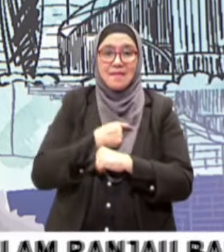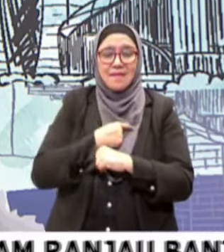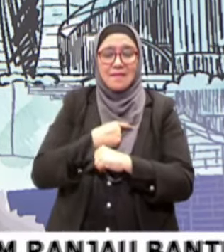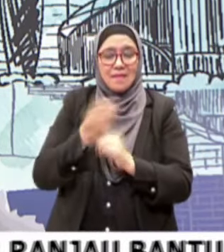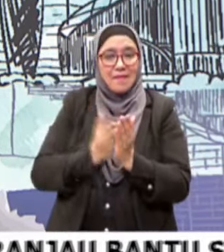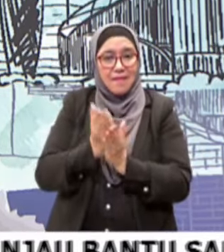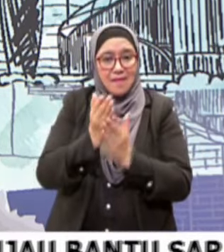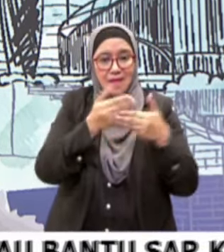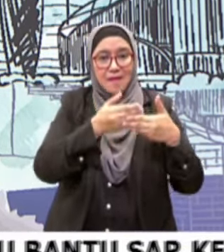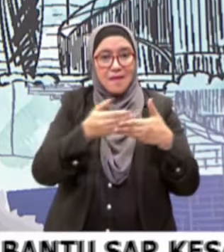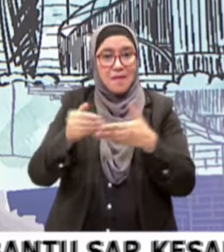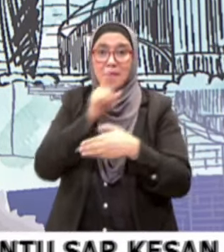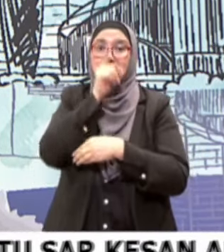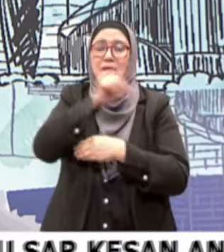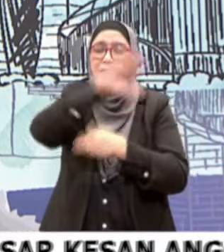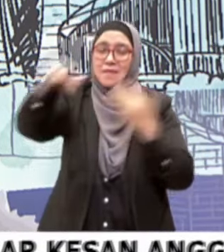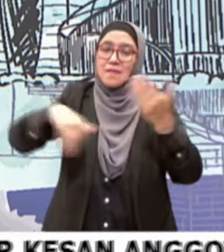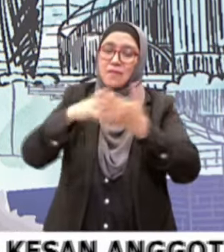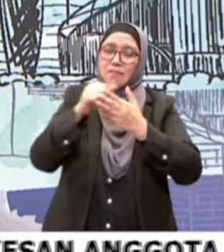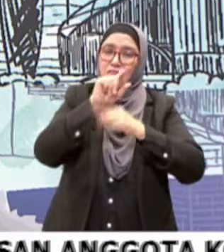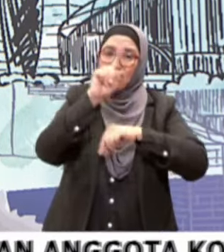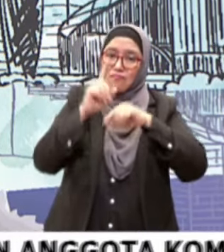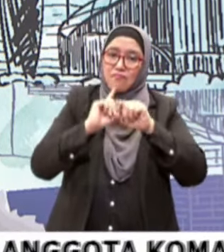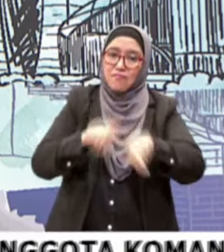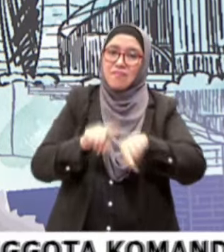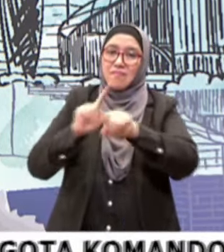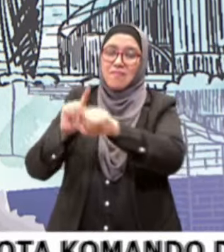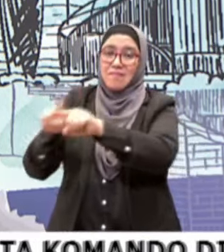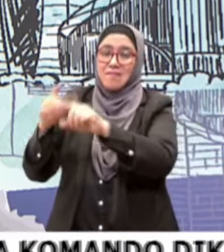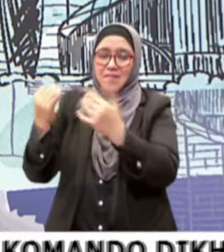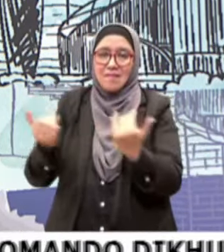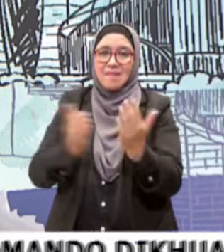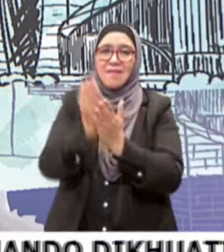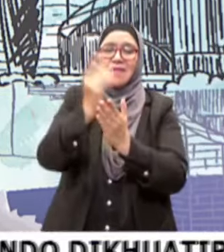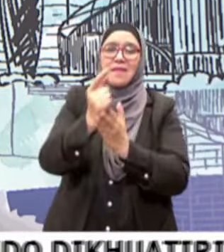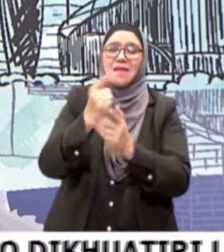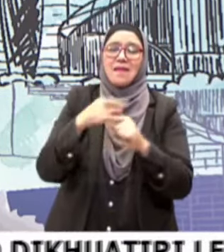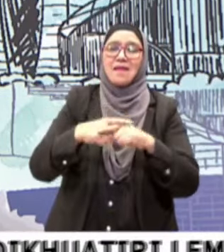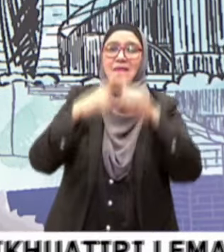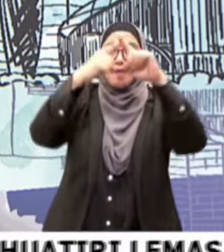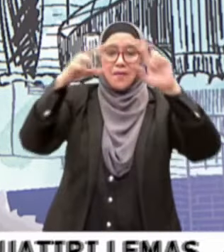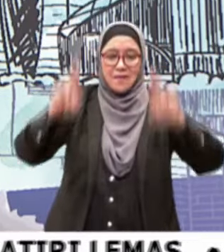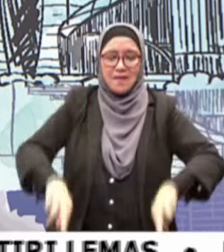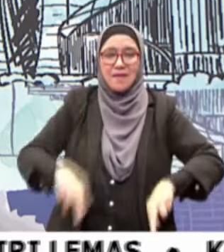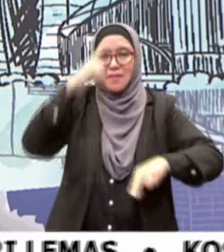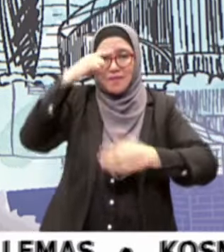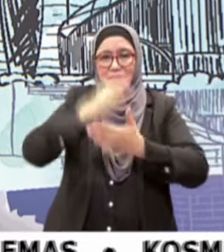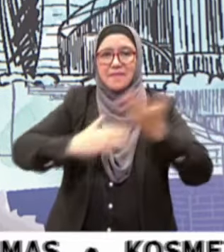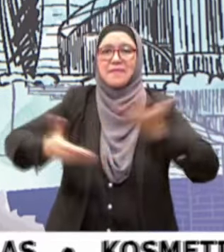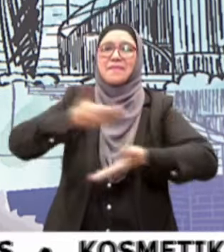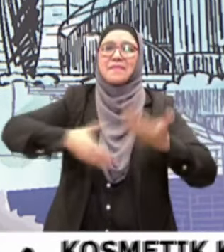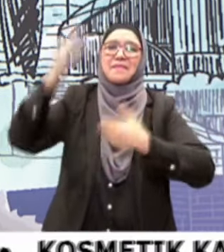semuanya terjawab Dan kita terus saja ke dewan rakyat untuk sesi berbahasa silakan